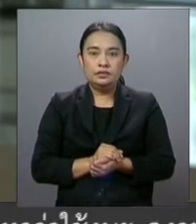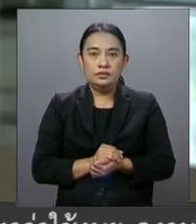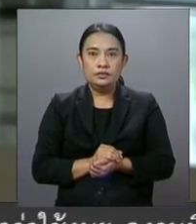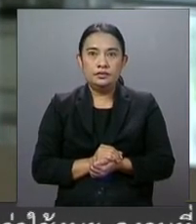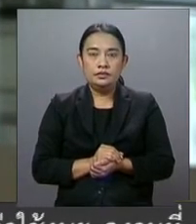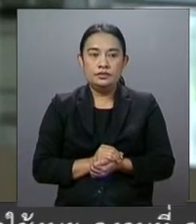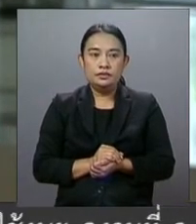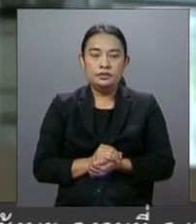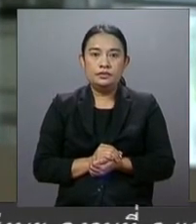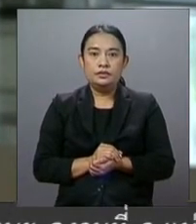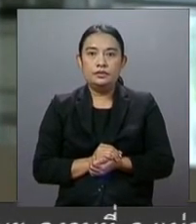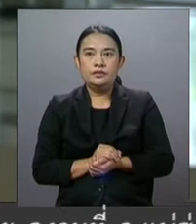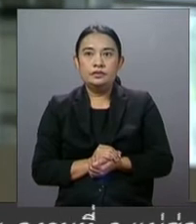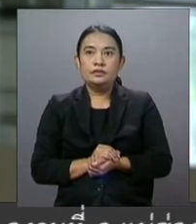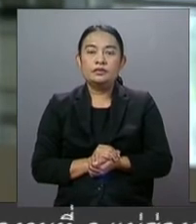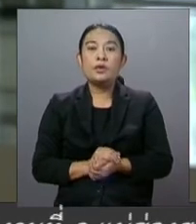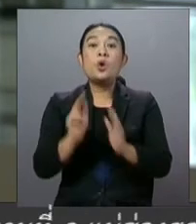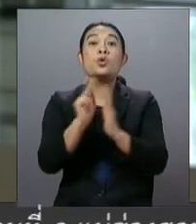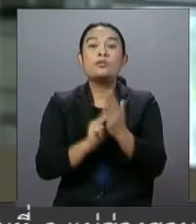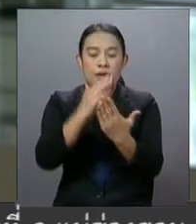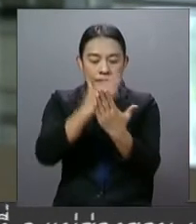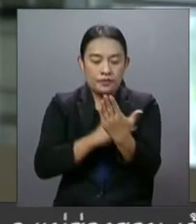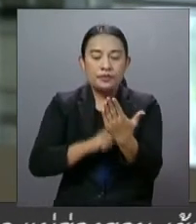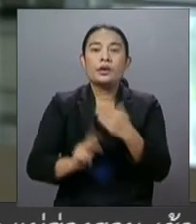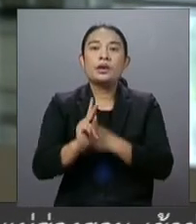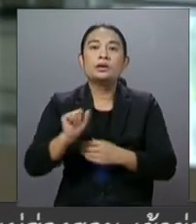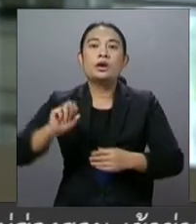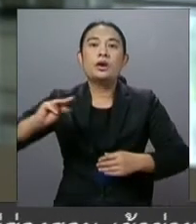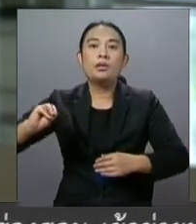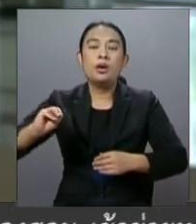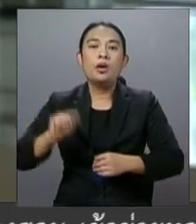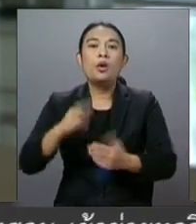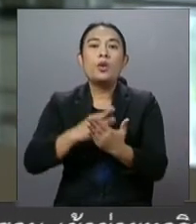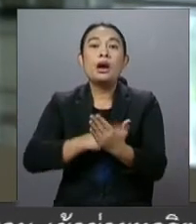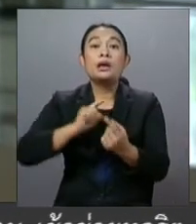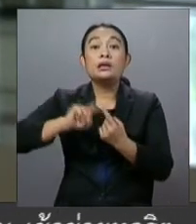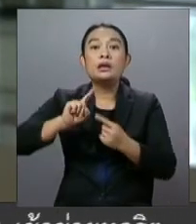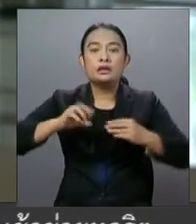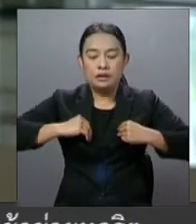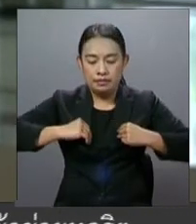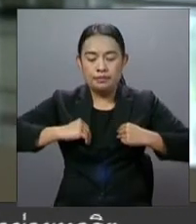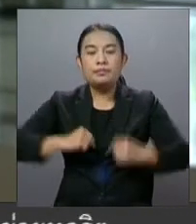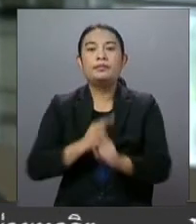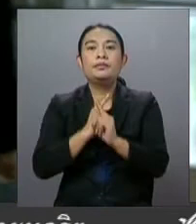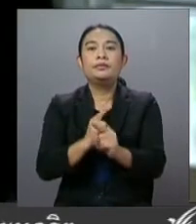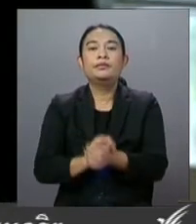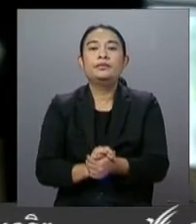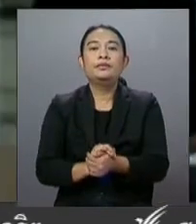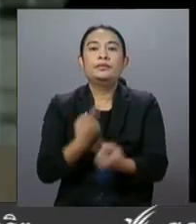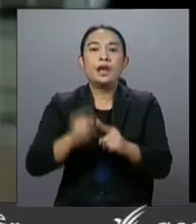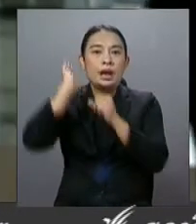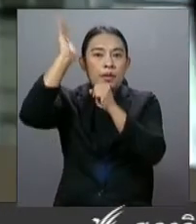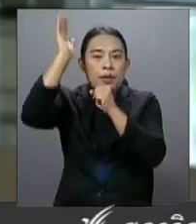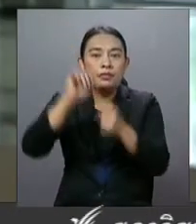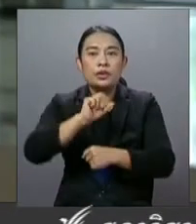มีการพิจารณาวรางกฎหมายว่าด้วยกอสอม. ในวระแรกรหกการแต่ก็คาดว่าการอภิปรายของสมาริษณช. จะให้ค